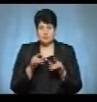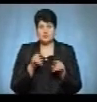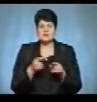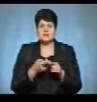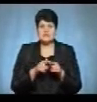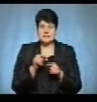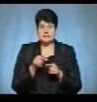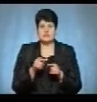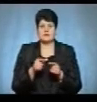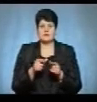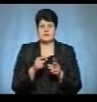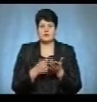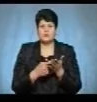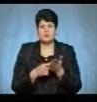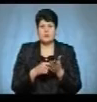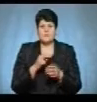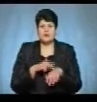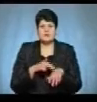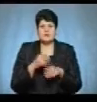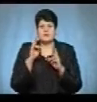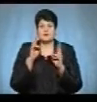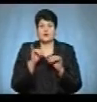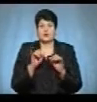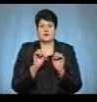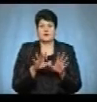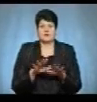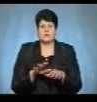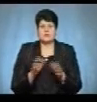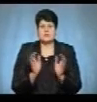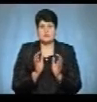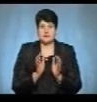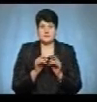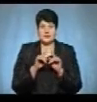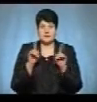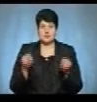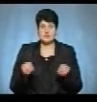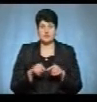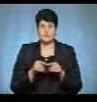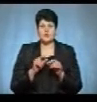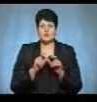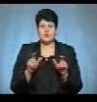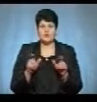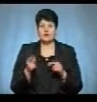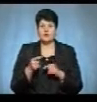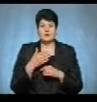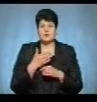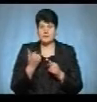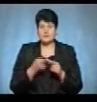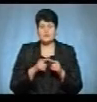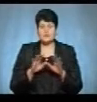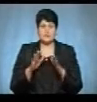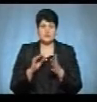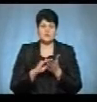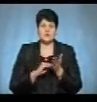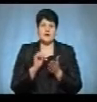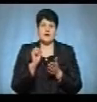ці речові докази поліція не знає, куди передати на зберігання. Так, сертифікованих установ в Тернополі немає. Тому на даний момент складається акт